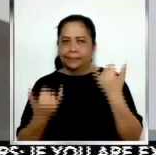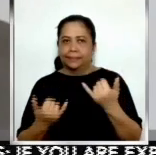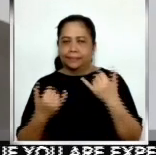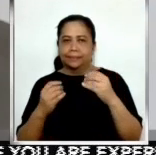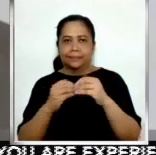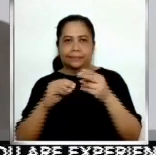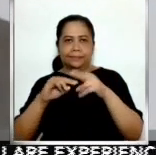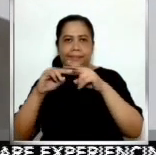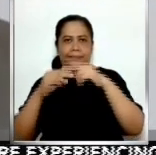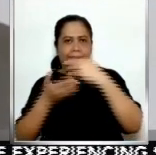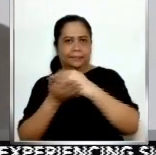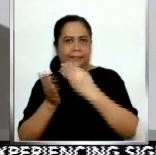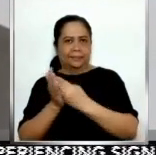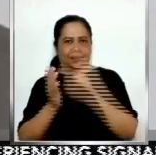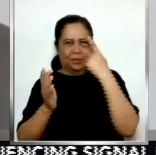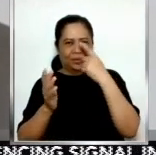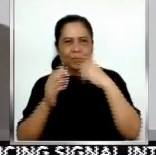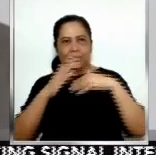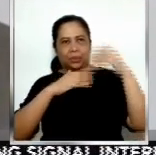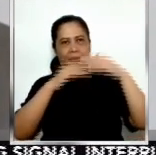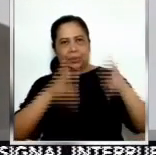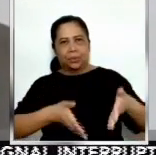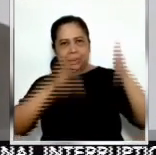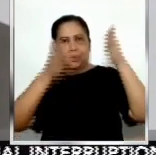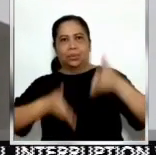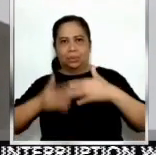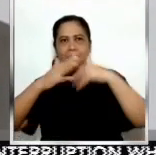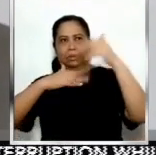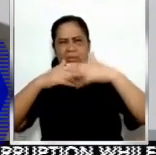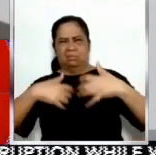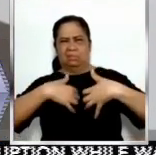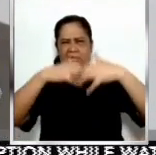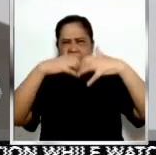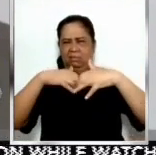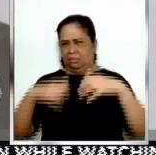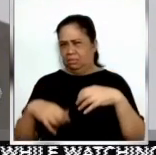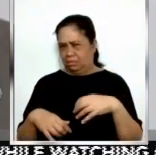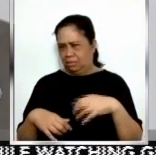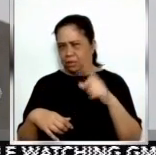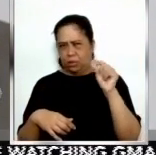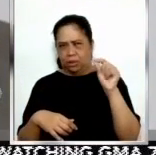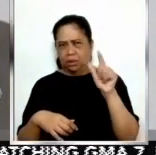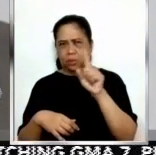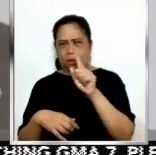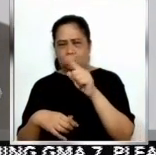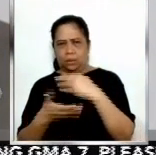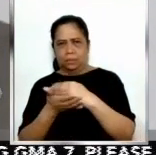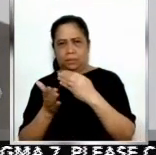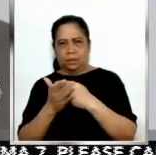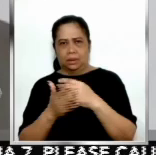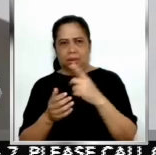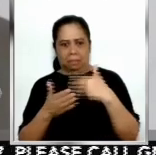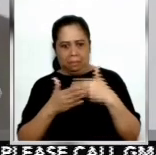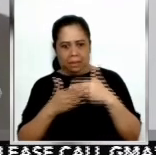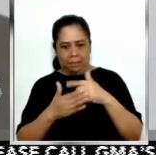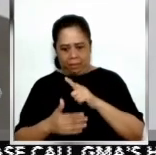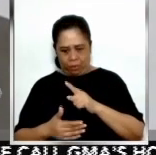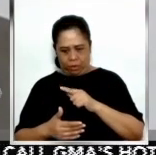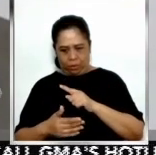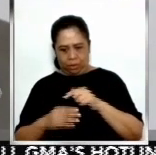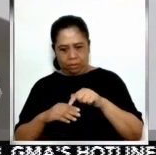budget para dun sa infrastructure. Nakabahala lalo na ngayon na yung 2021 na isang election year budget.